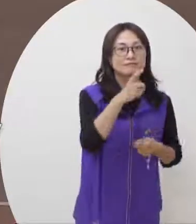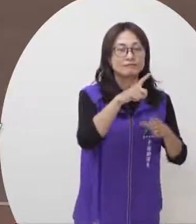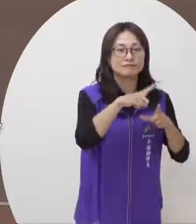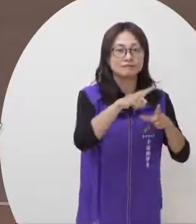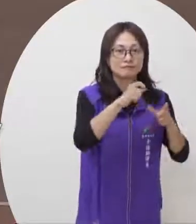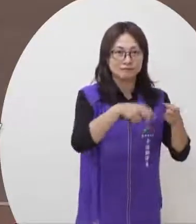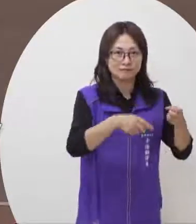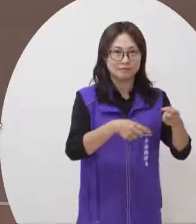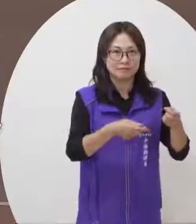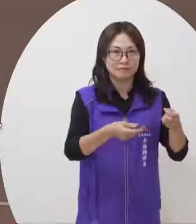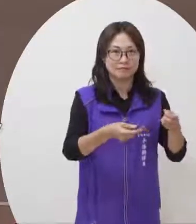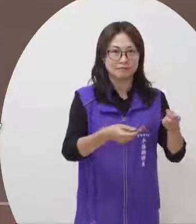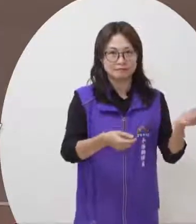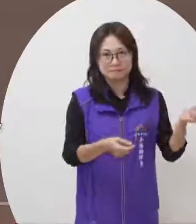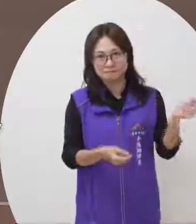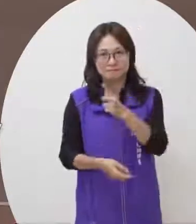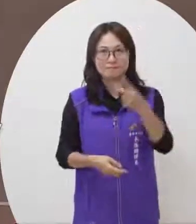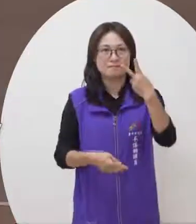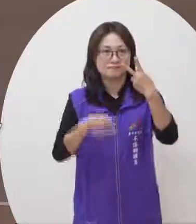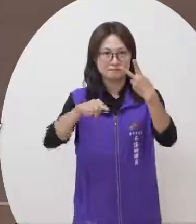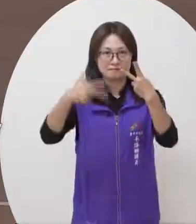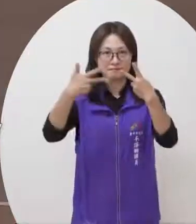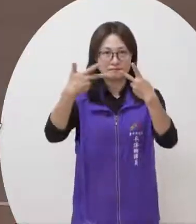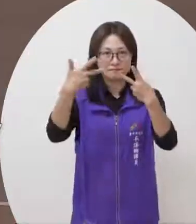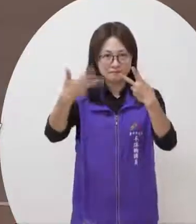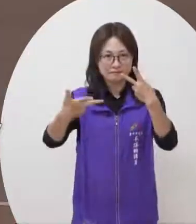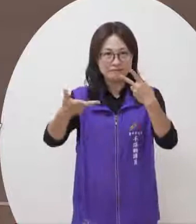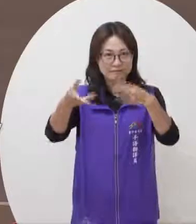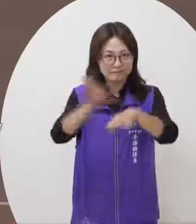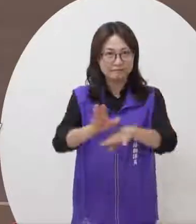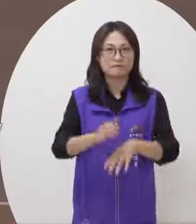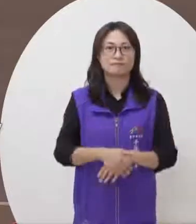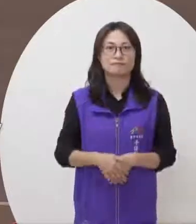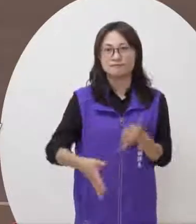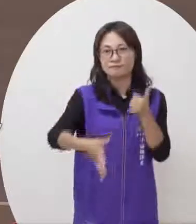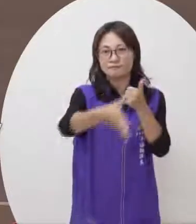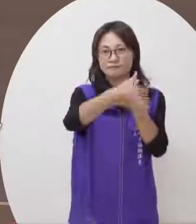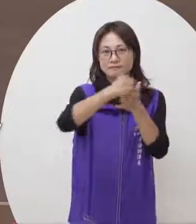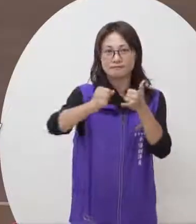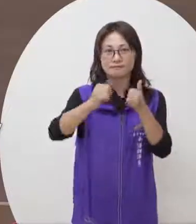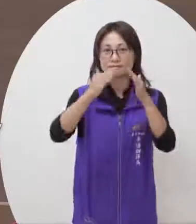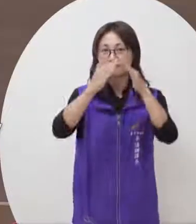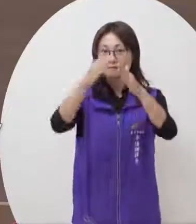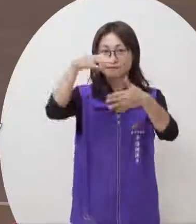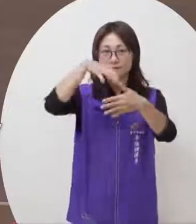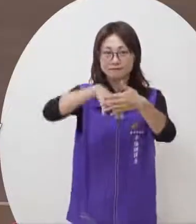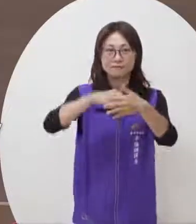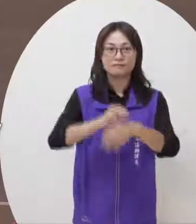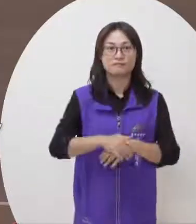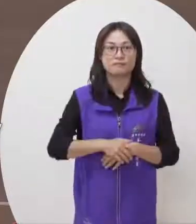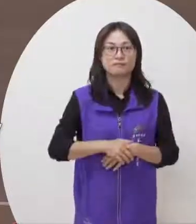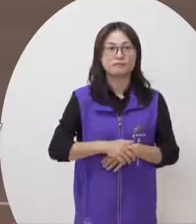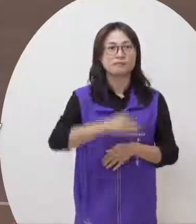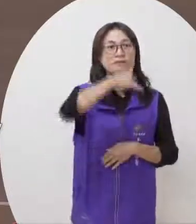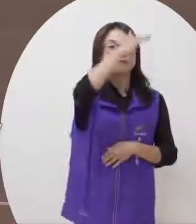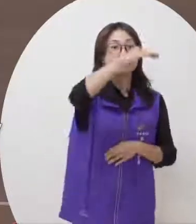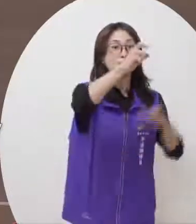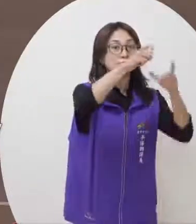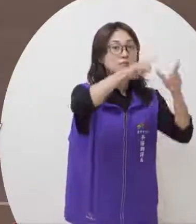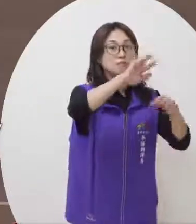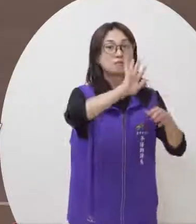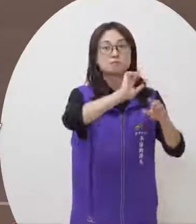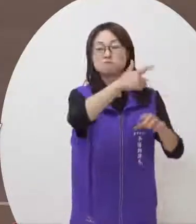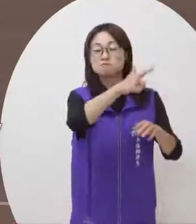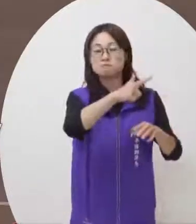园的2.7倍，是全台湾都市里面高山国家公园还边共的哈。是